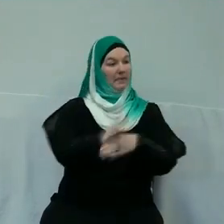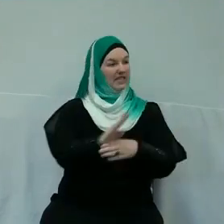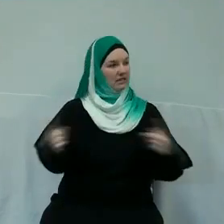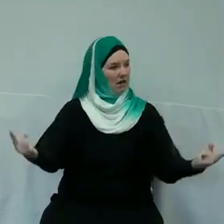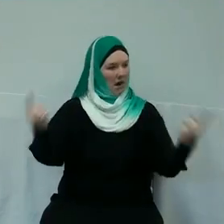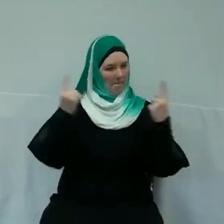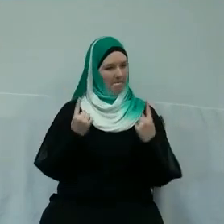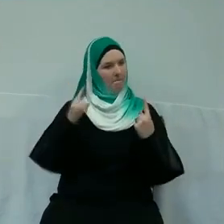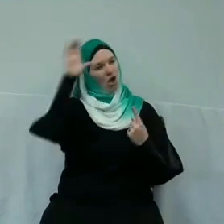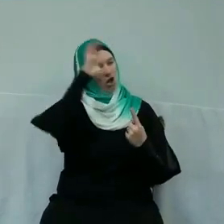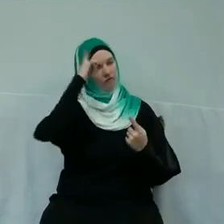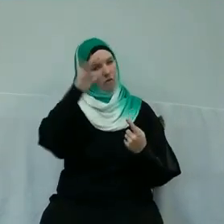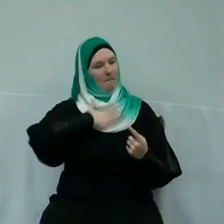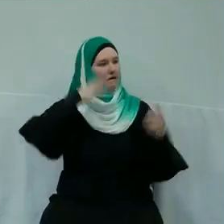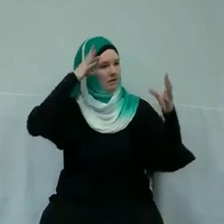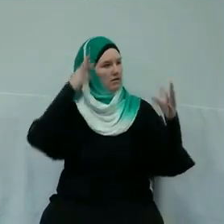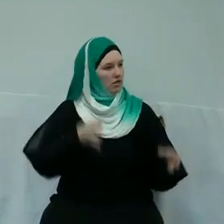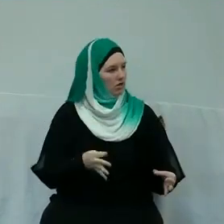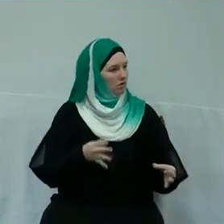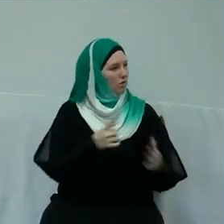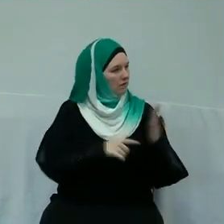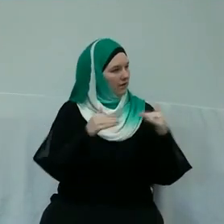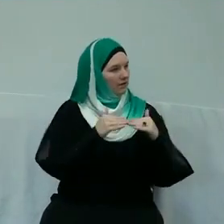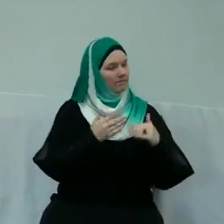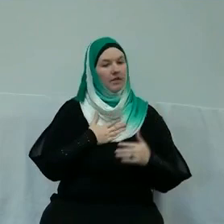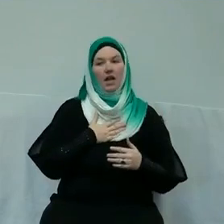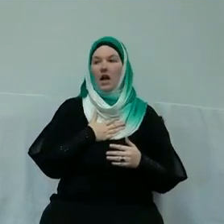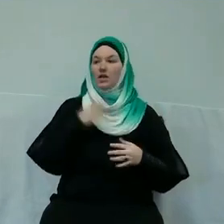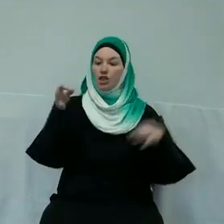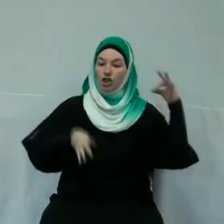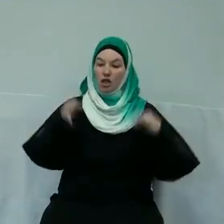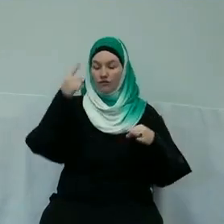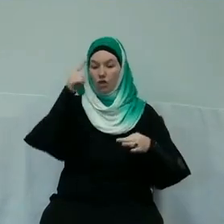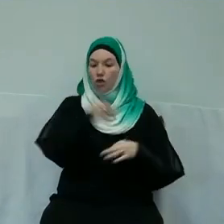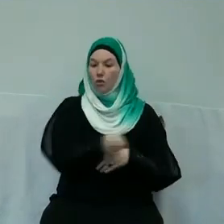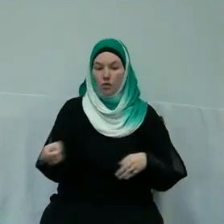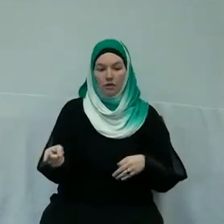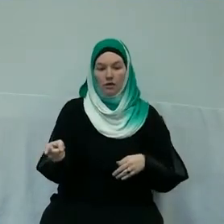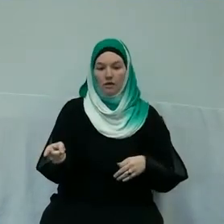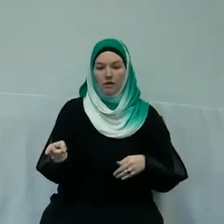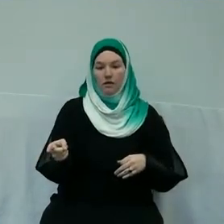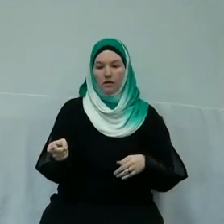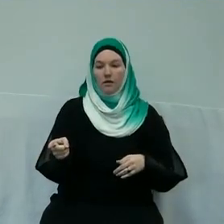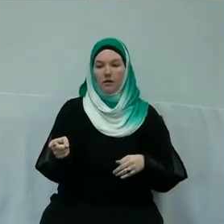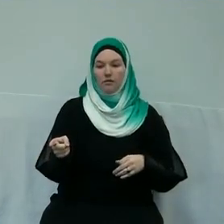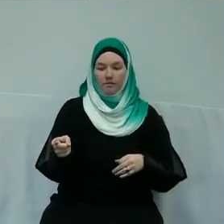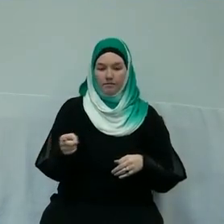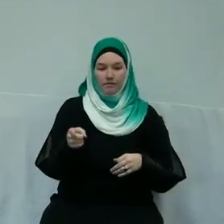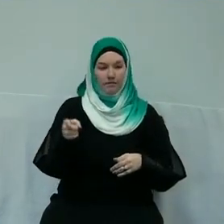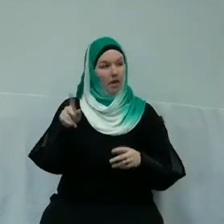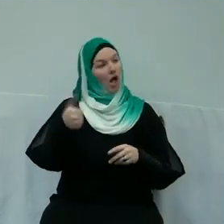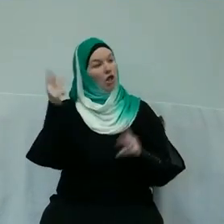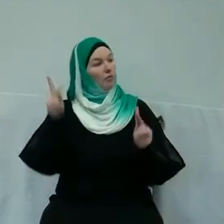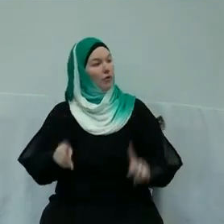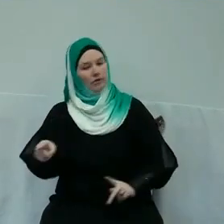وَإِنِّي لَأَحْكُمُ لِأَحَدِكُمْ. And I judge for one of you just because he is more articulate.